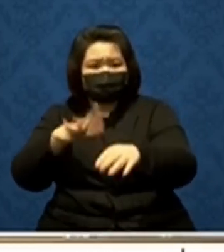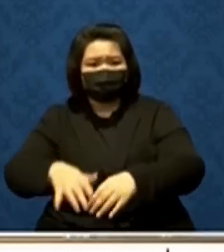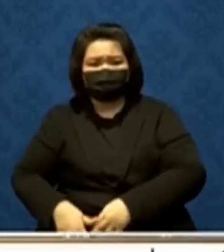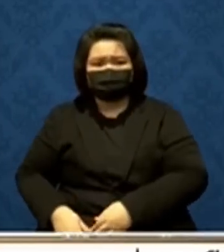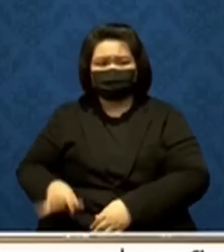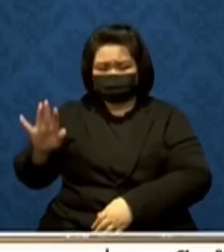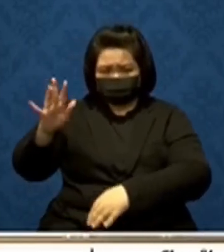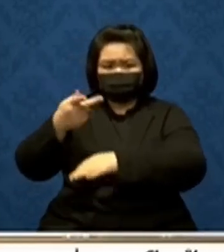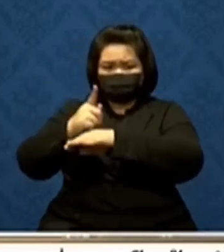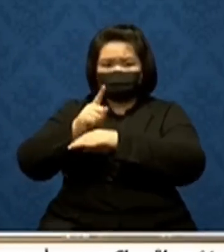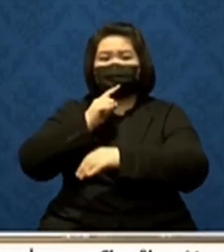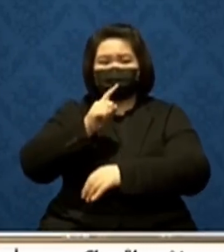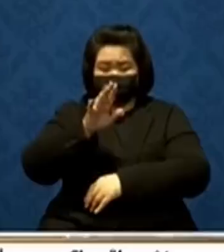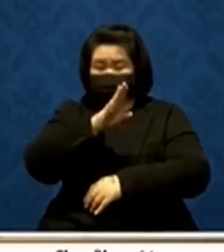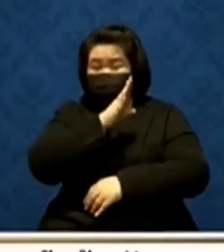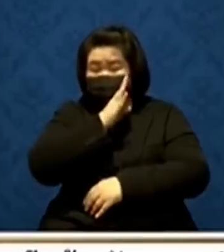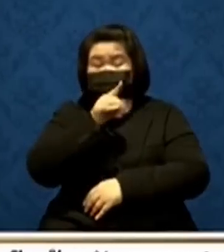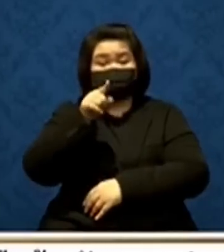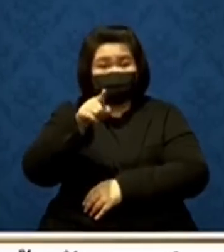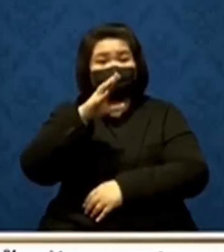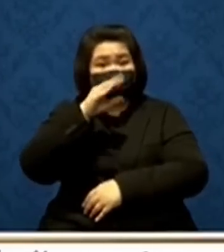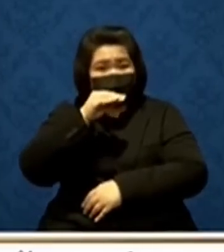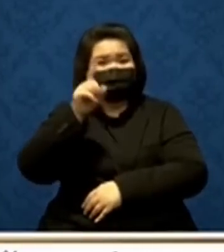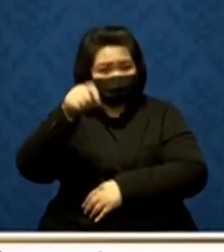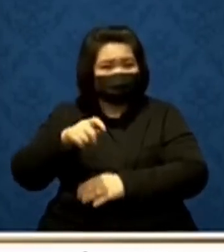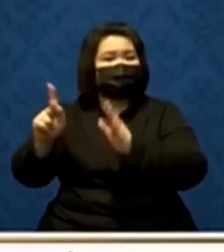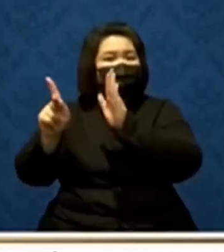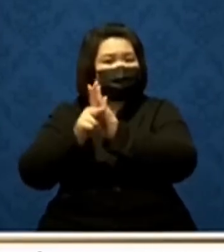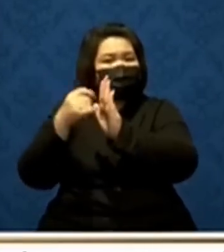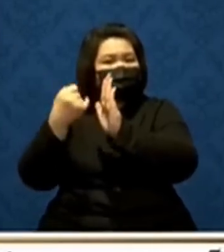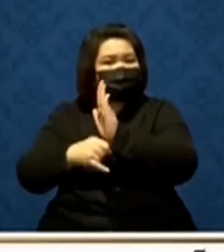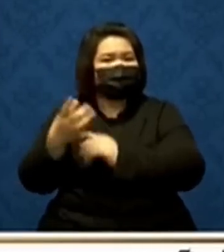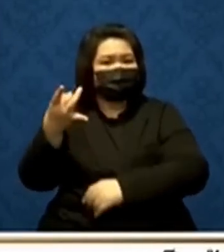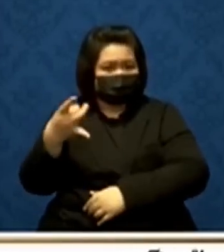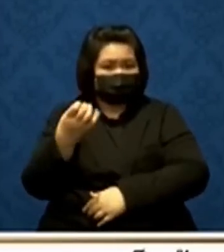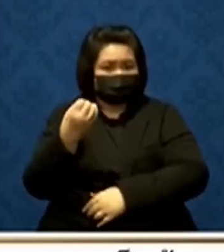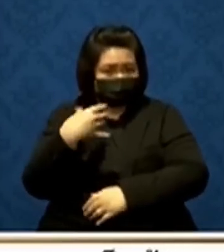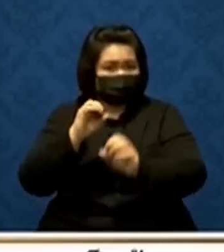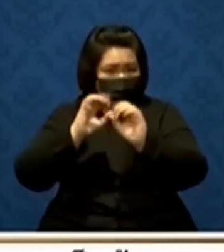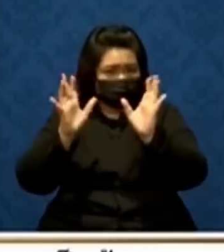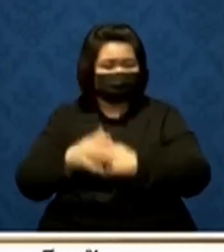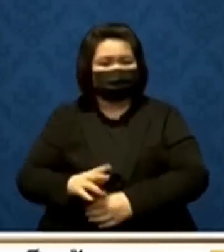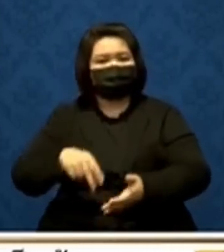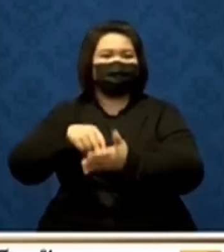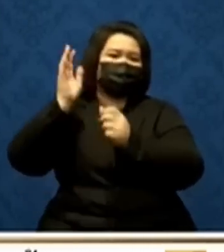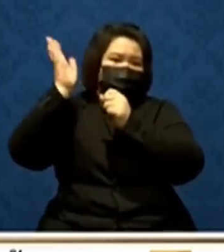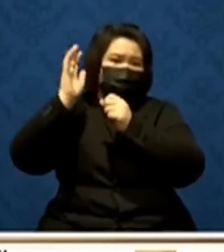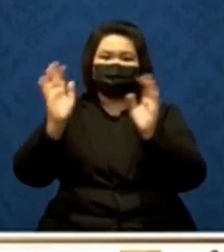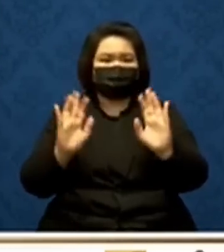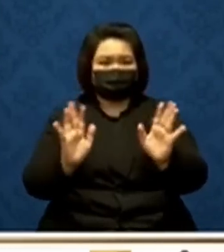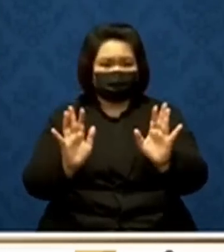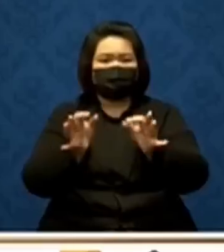ถ้าท่านจะประท้วงนี้ท่านต้องบอกว่าผิดคอมครับข้อไหนนะครับถ้าไม่ใช่ขึ้นมาพี่ปลาย